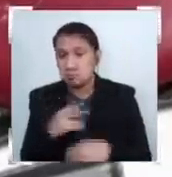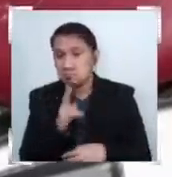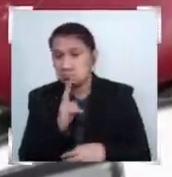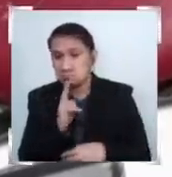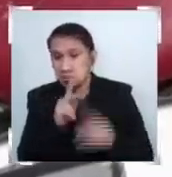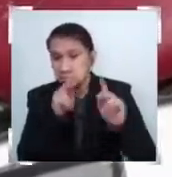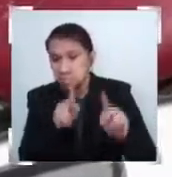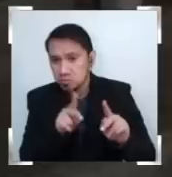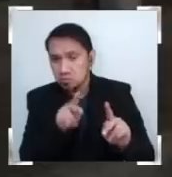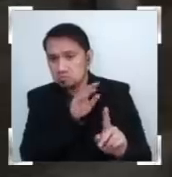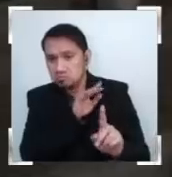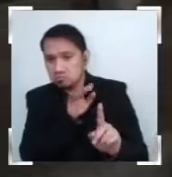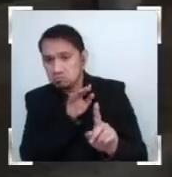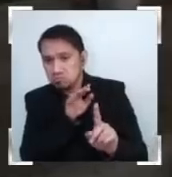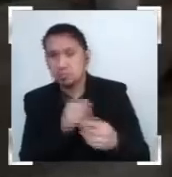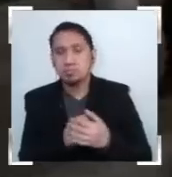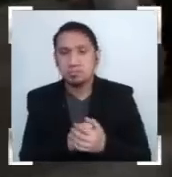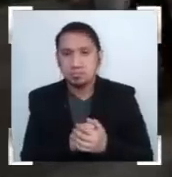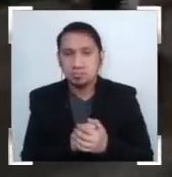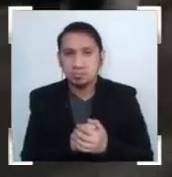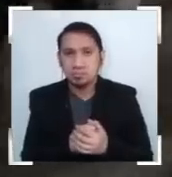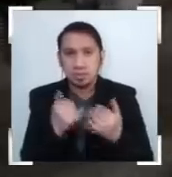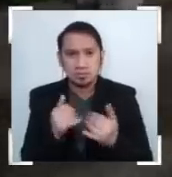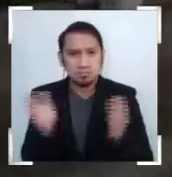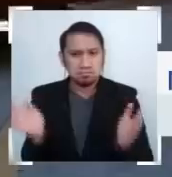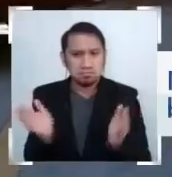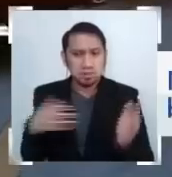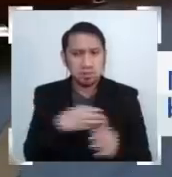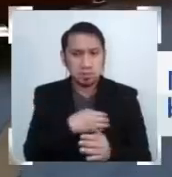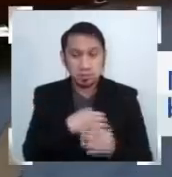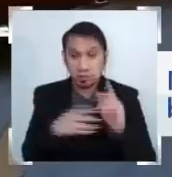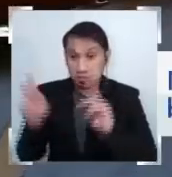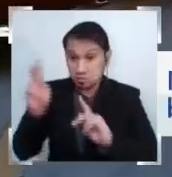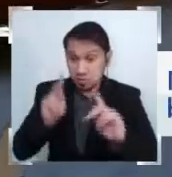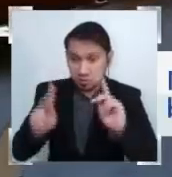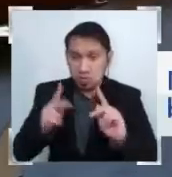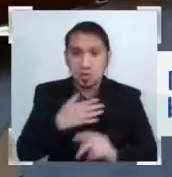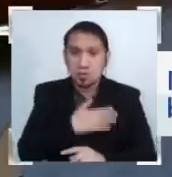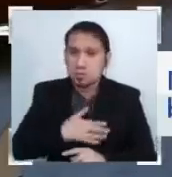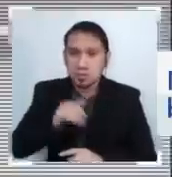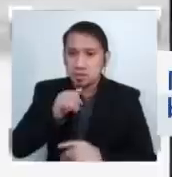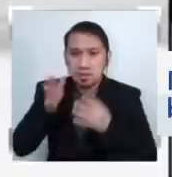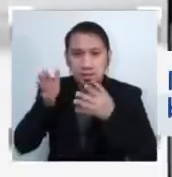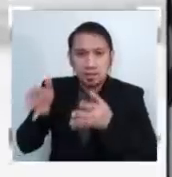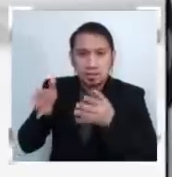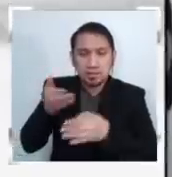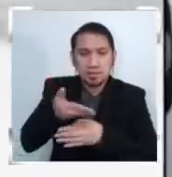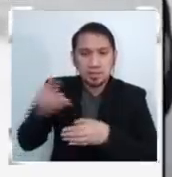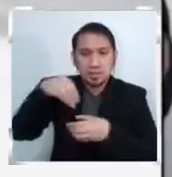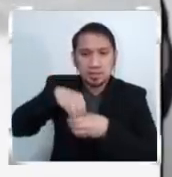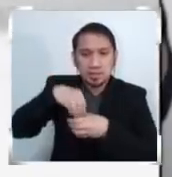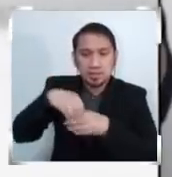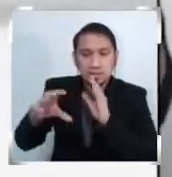tinitingnan this incident. Hinihikayat ng mga otoridad ng publiko na huwag mag-iwan ng gamit sa nakaparadang sasakyan. Since this